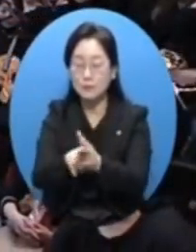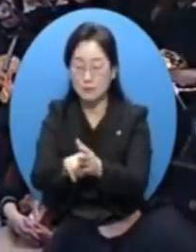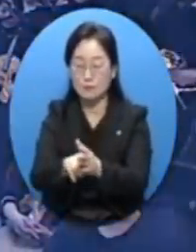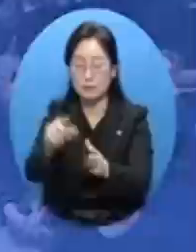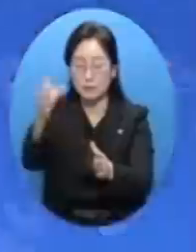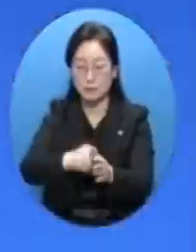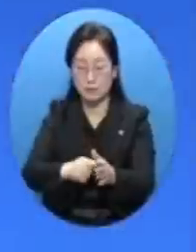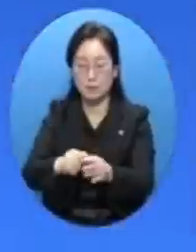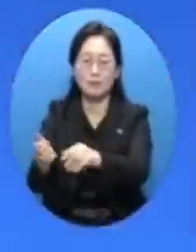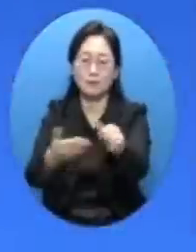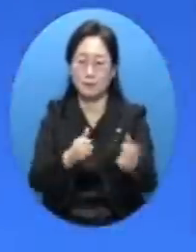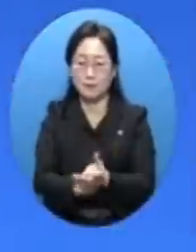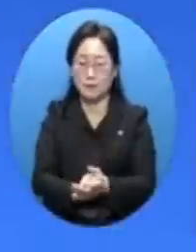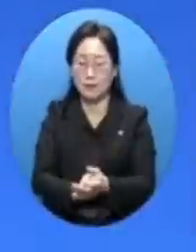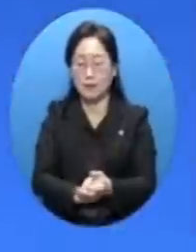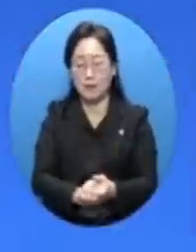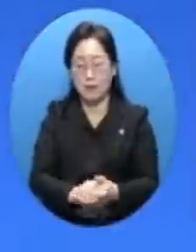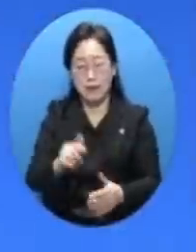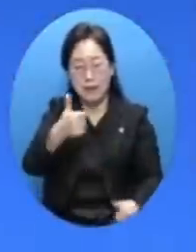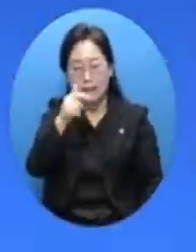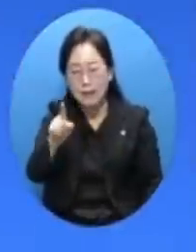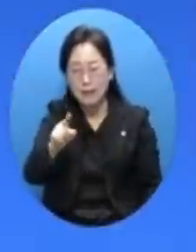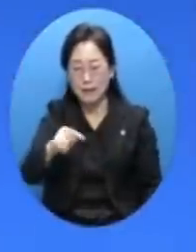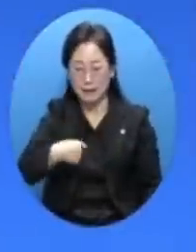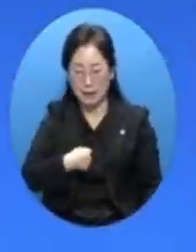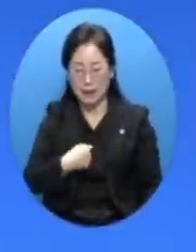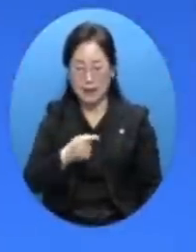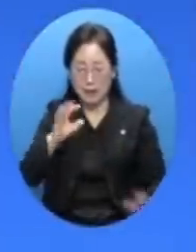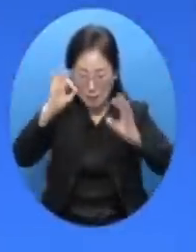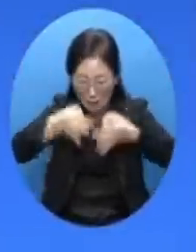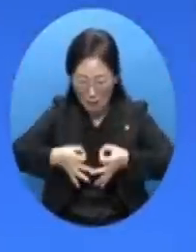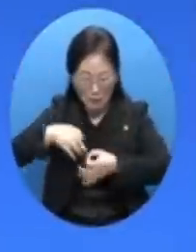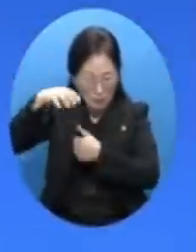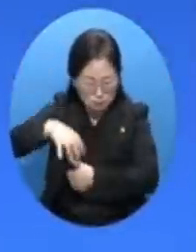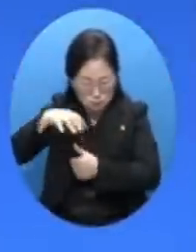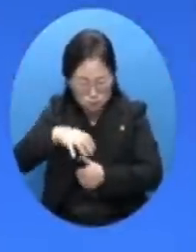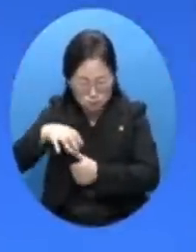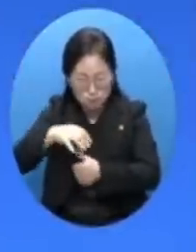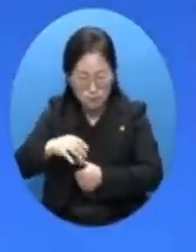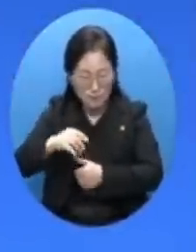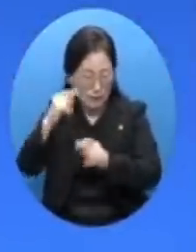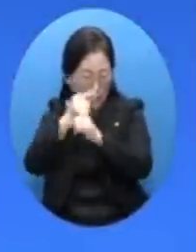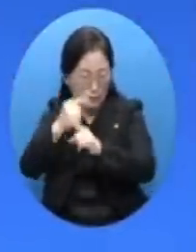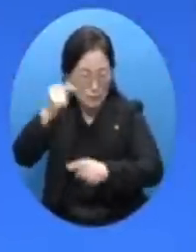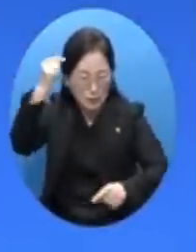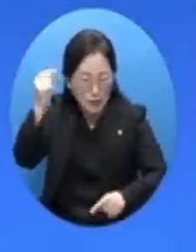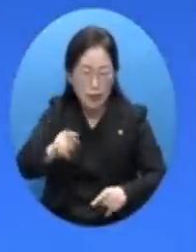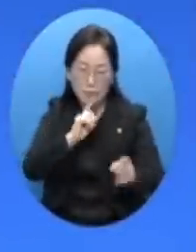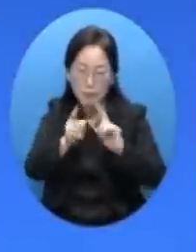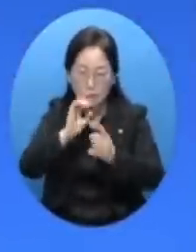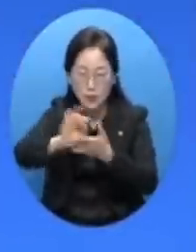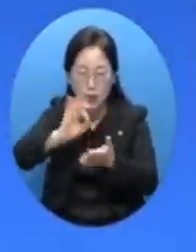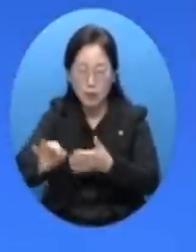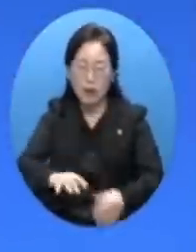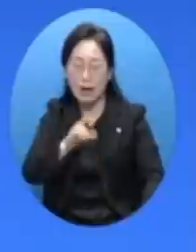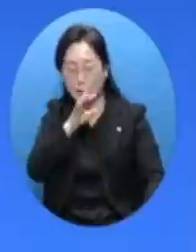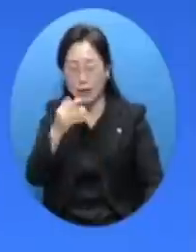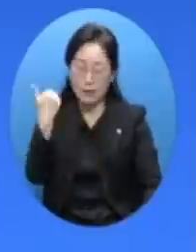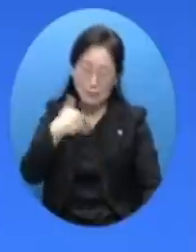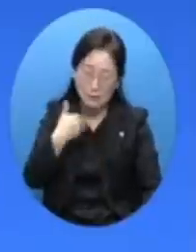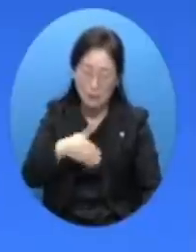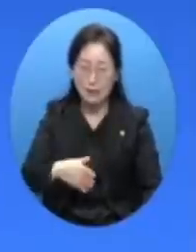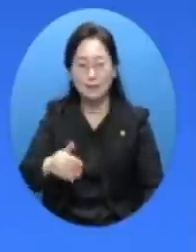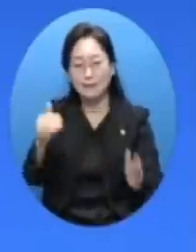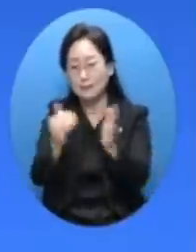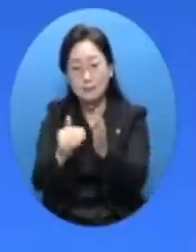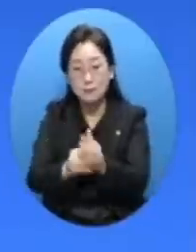합니다. 이제 더 이상 나라고 하는 작은 나의 모습에 갇혀서 부정적인 생각만 하고 부정적인 말만 하고 안 된다 할 수 없다